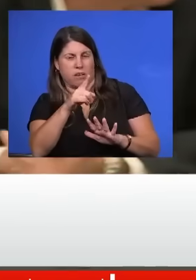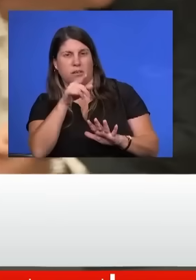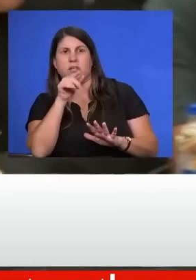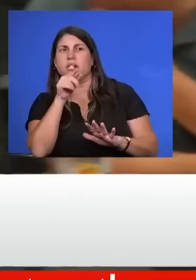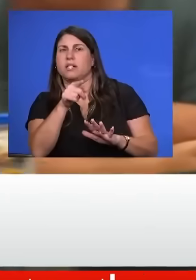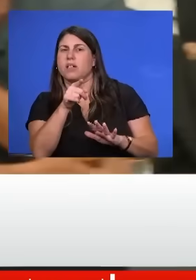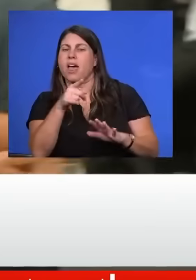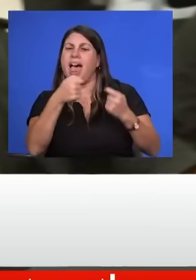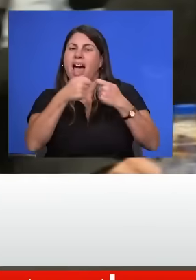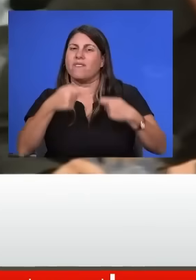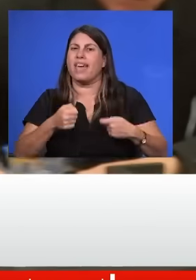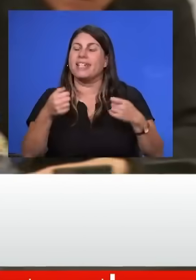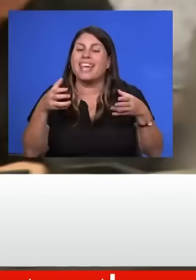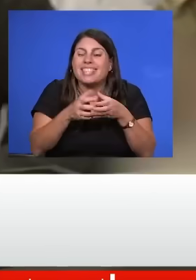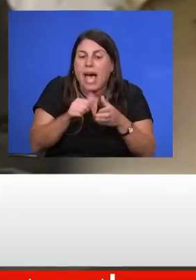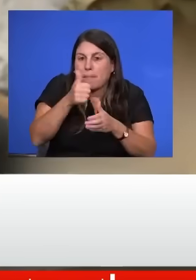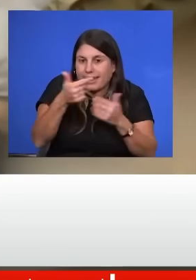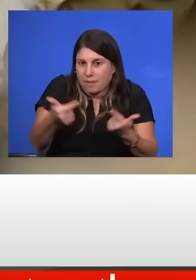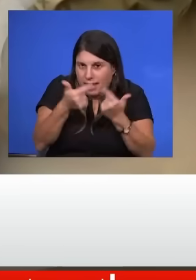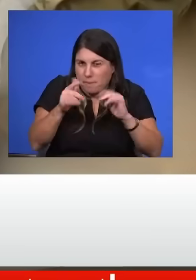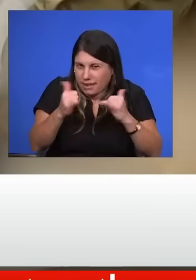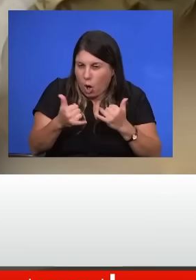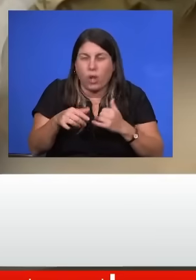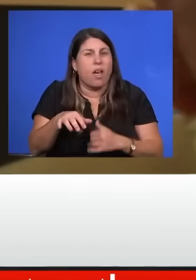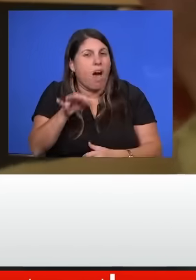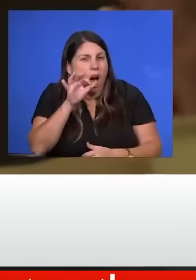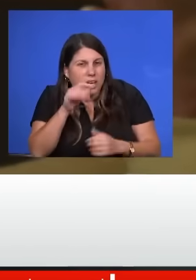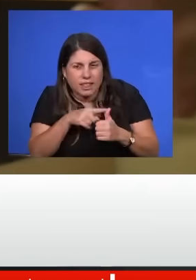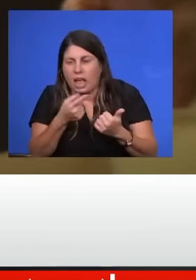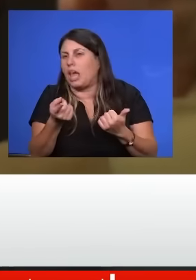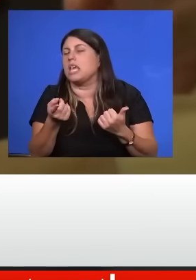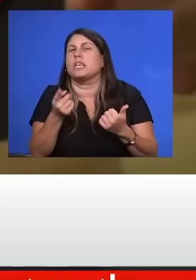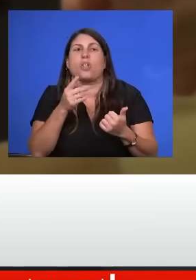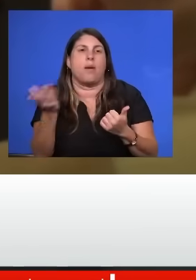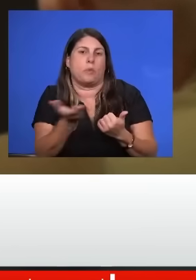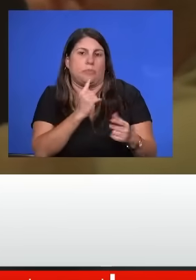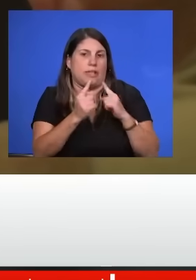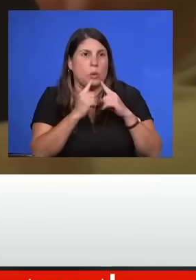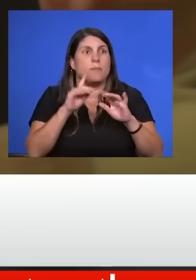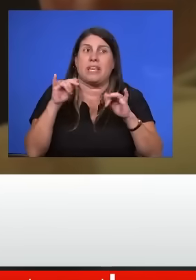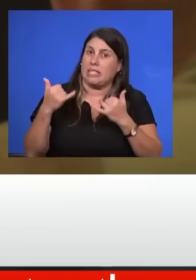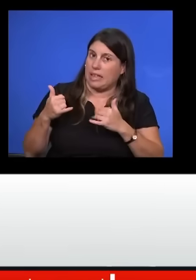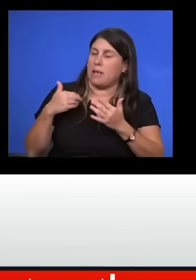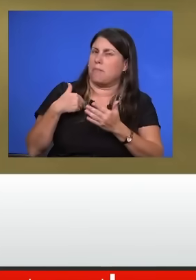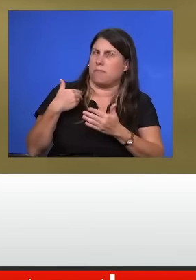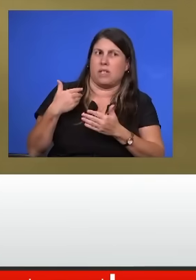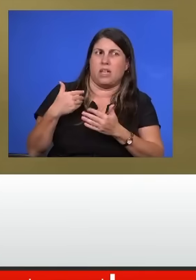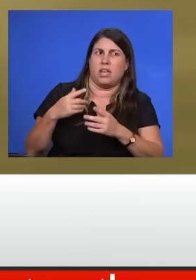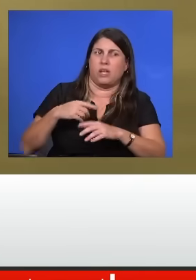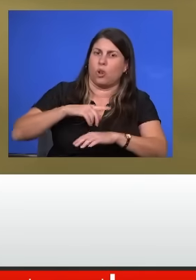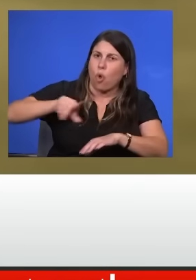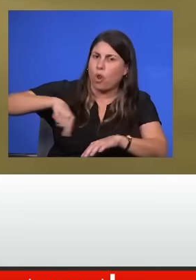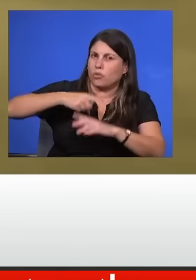קבינט המלחמה, נכון? עם אריה דרעי שם שמוזמן בקבוע לדיונים. נכון, למעשה במשך כמעט כל שעות היום שהו חברי